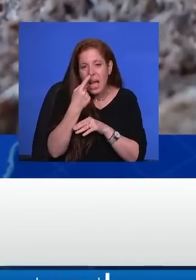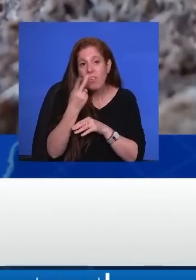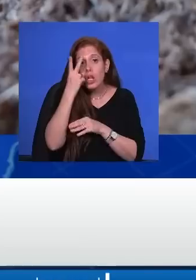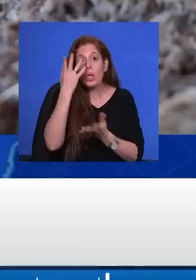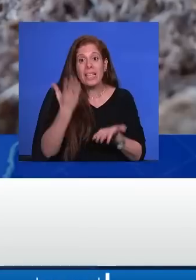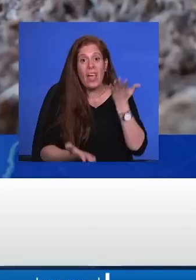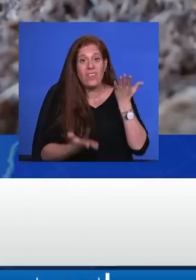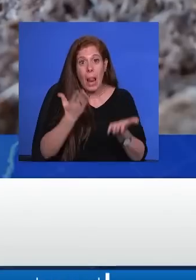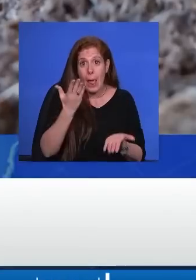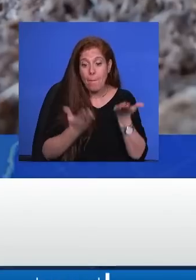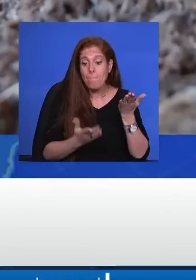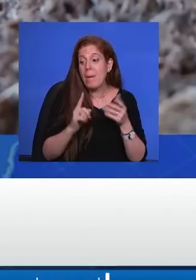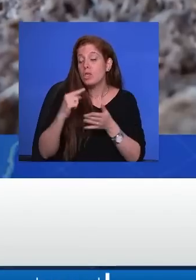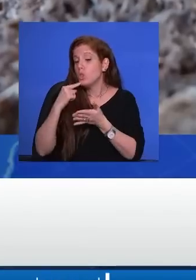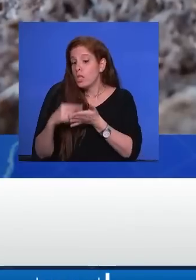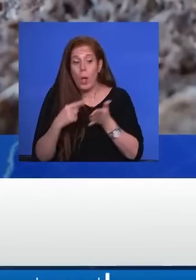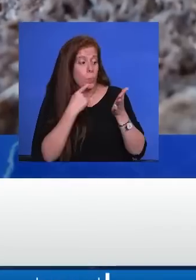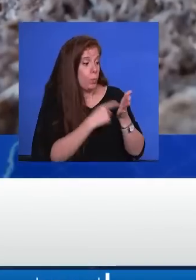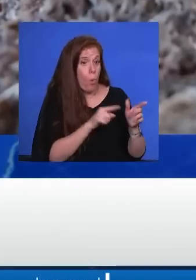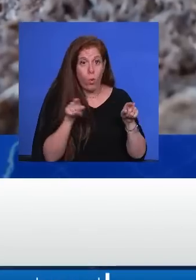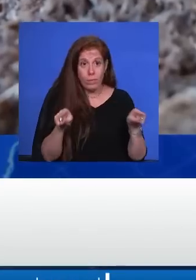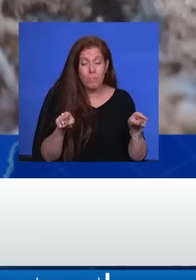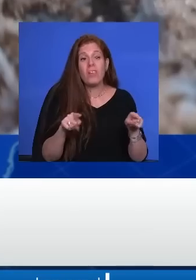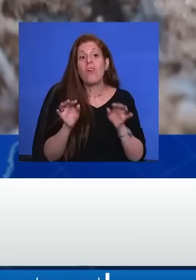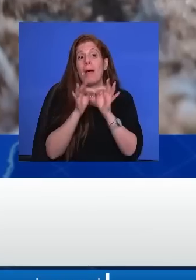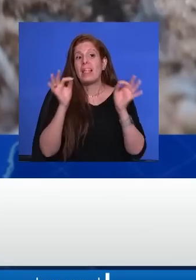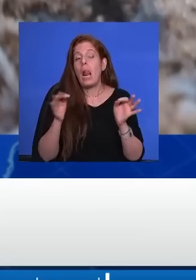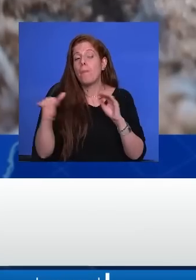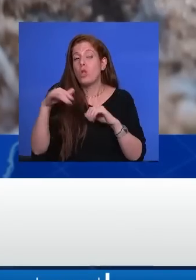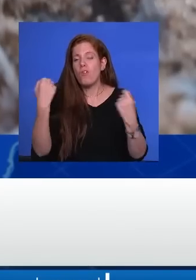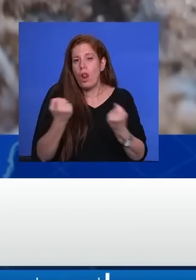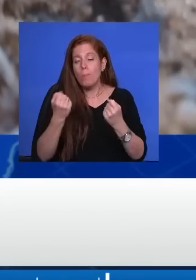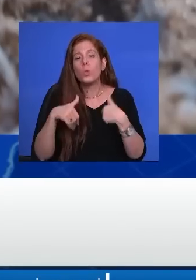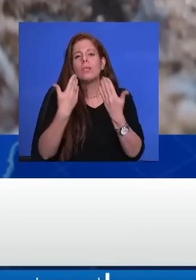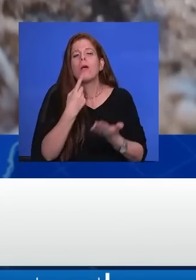ההבדלים בין שתי הדוגמאות האלה. ובהתחלה, בשלב של האימון, נותנים להם סוכר בתור